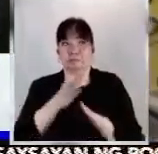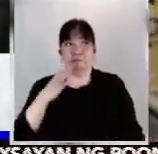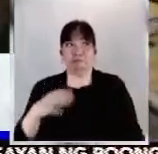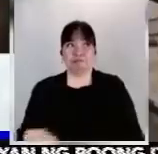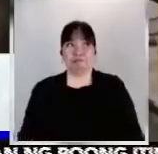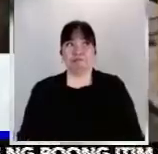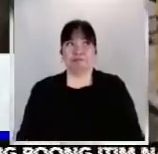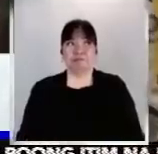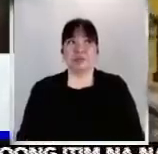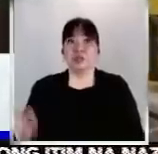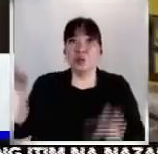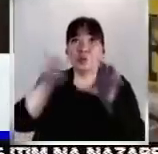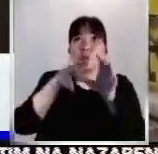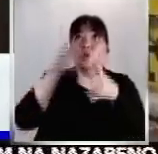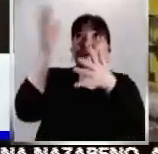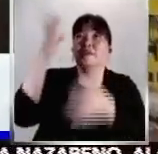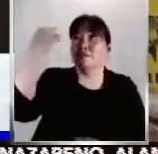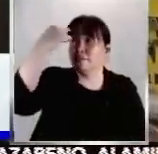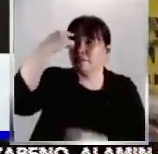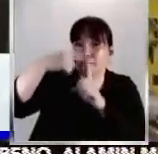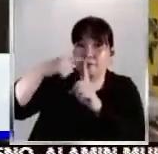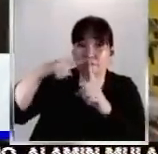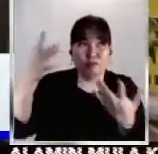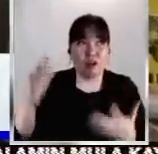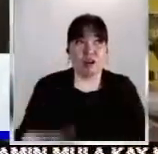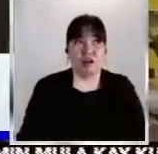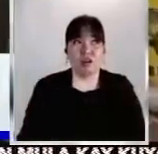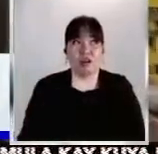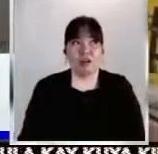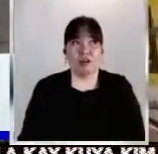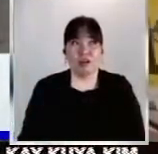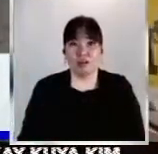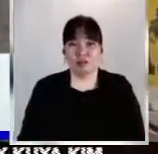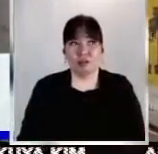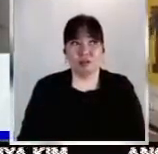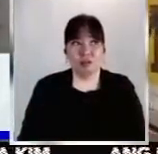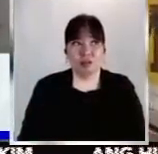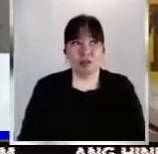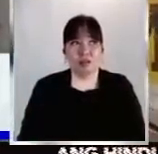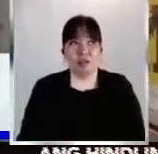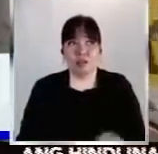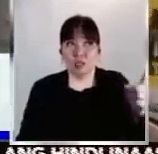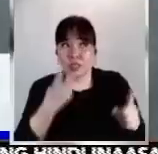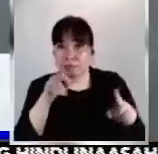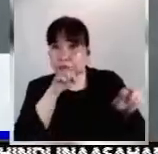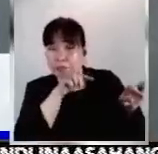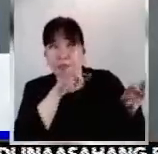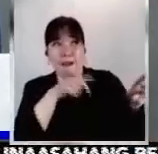ng temperatura. Bakit nila nababa dyan? Alam niyo ba yung baba na yan? Bike lane yan, bike lane. Namatayan niya po yung